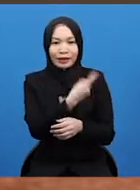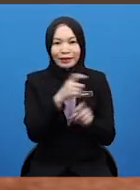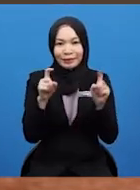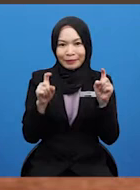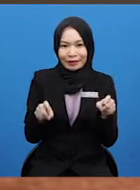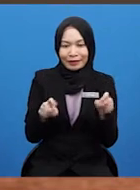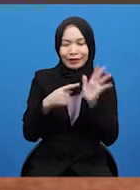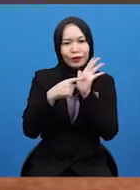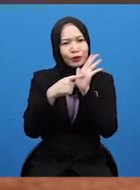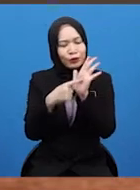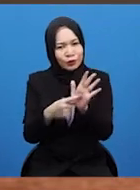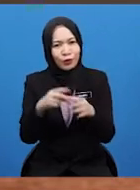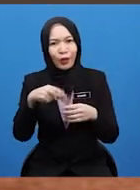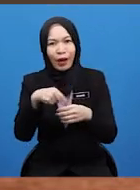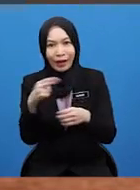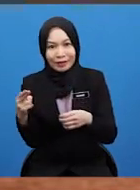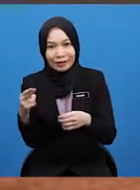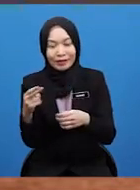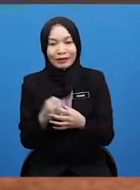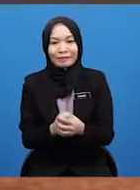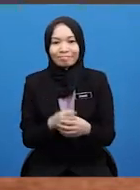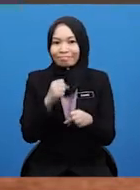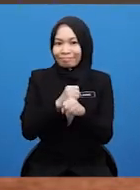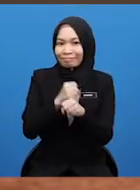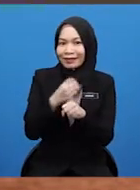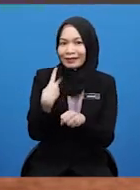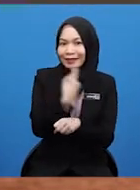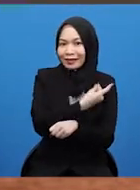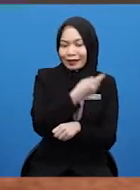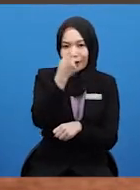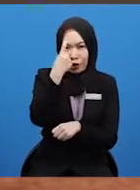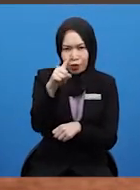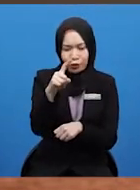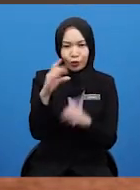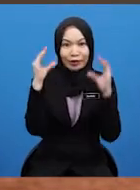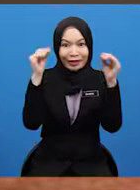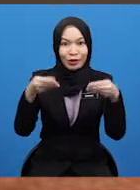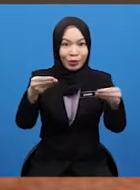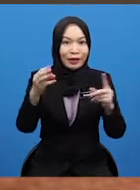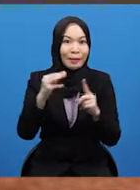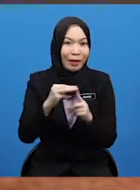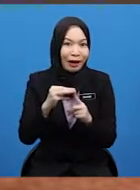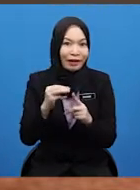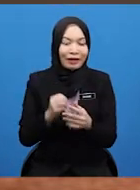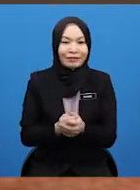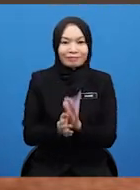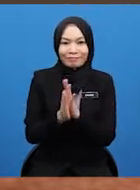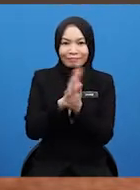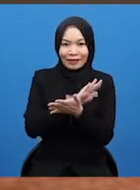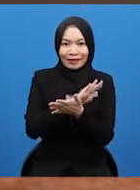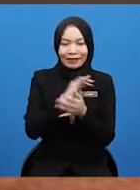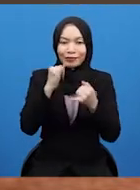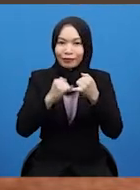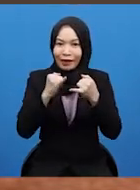kita perlu mempamerkan hasil karya untuk dinilai oleh guru. Jadi, fasa pameran ini